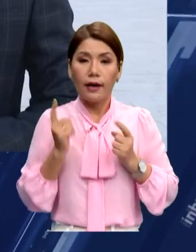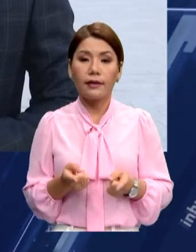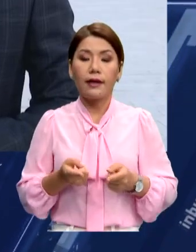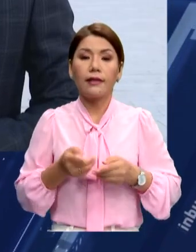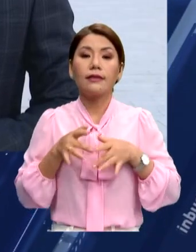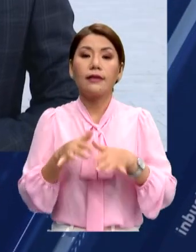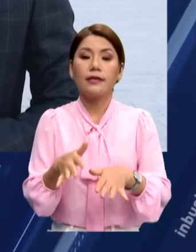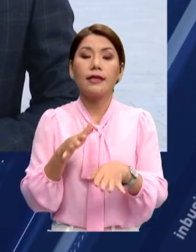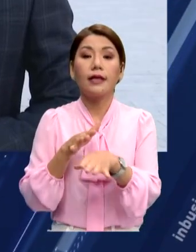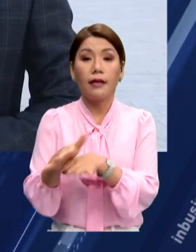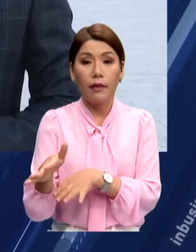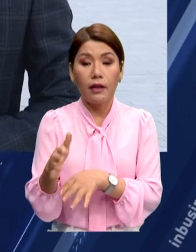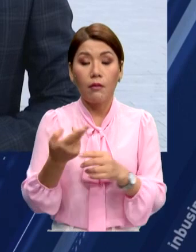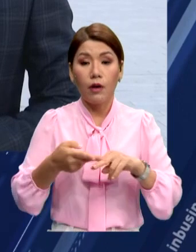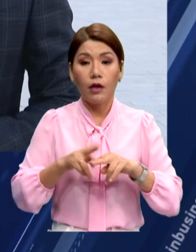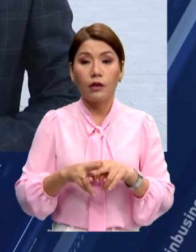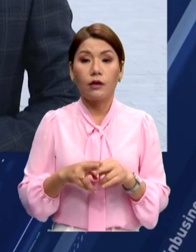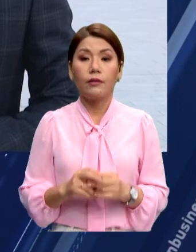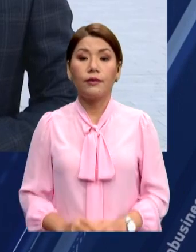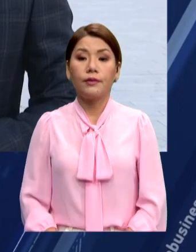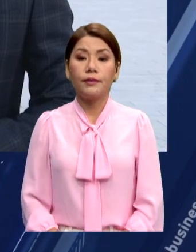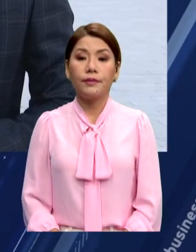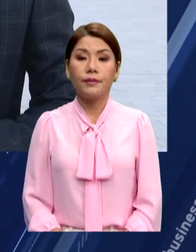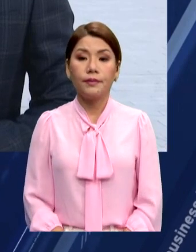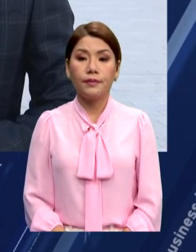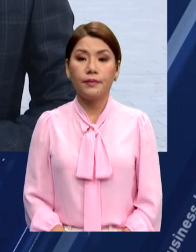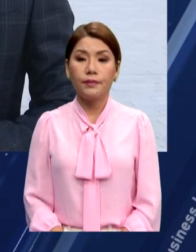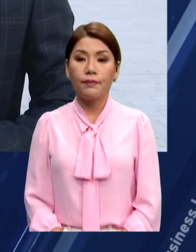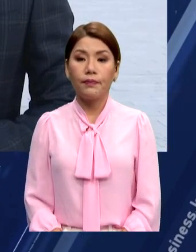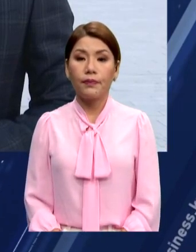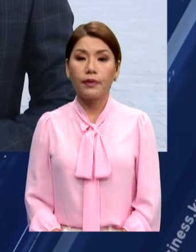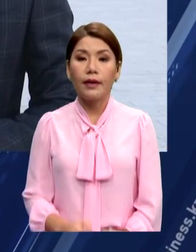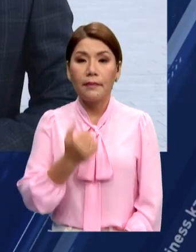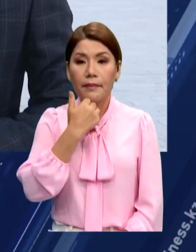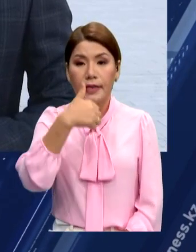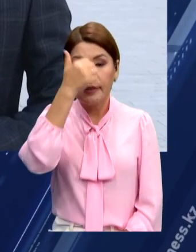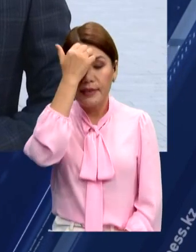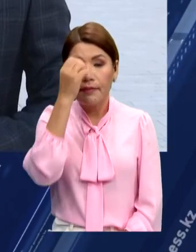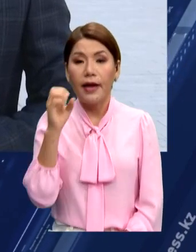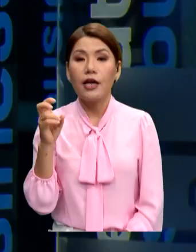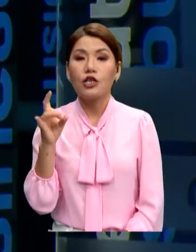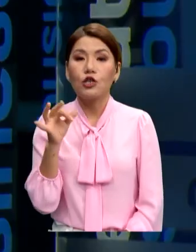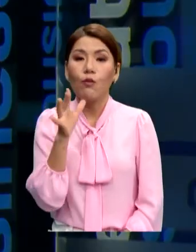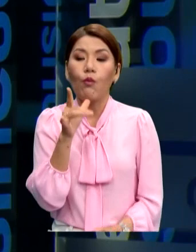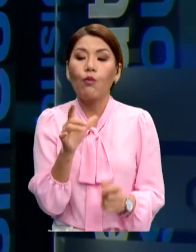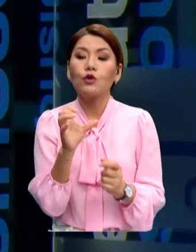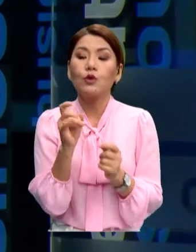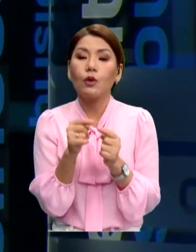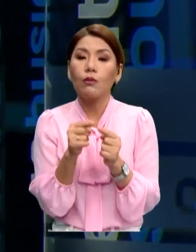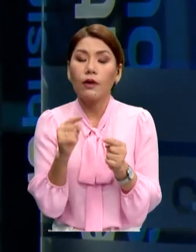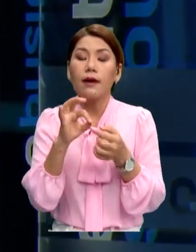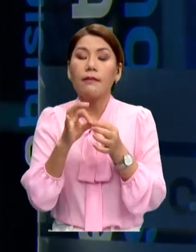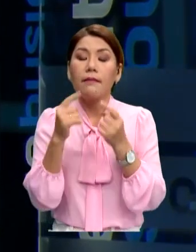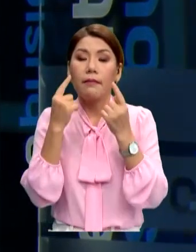от исполнителей. На этом у меня все. Передаю слово вам, Мадина. Спасибо, Эйржан. Ну, со сроками более-менее все